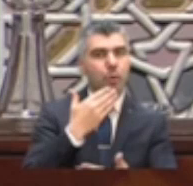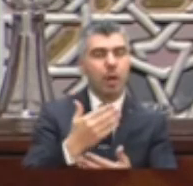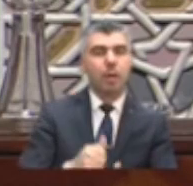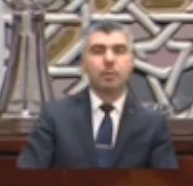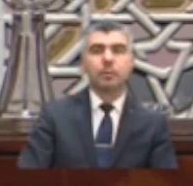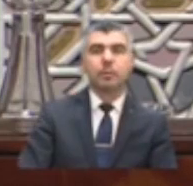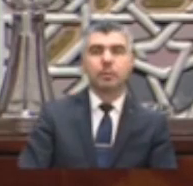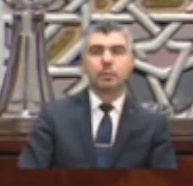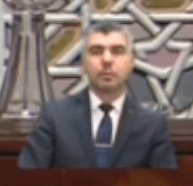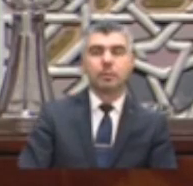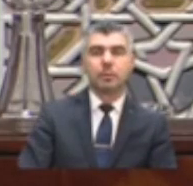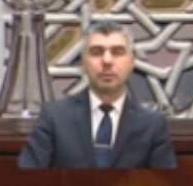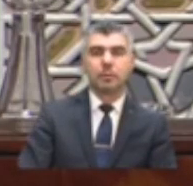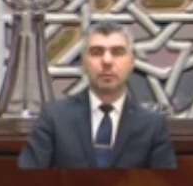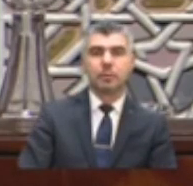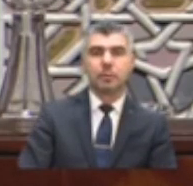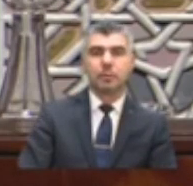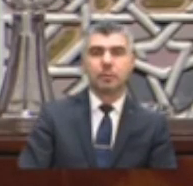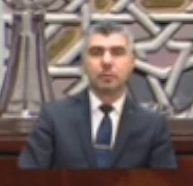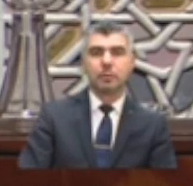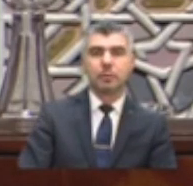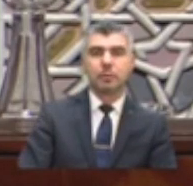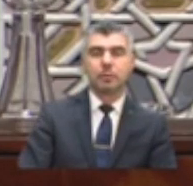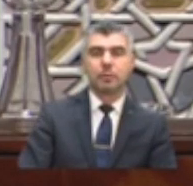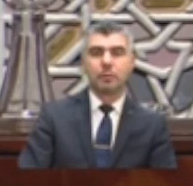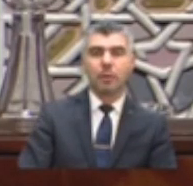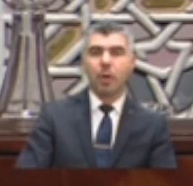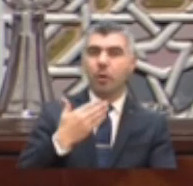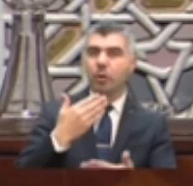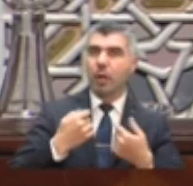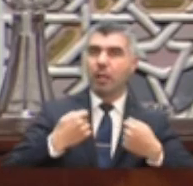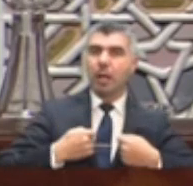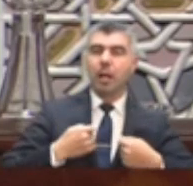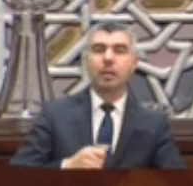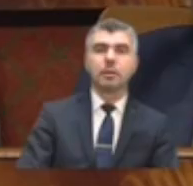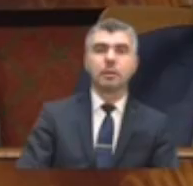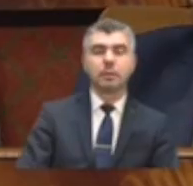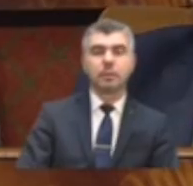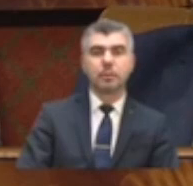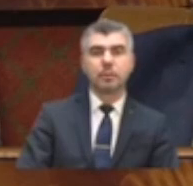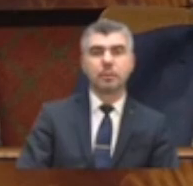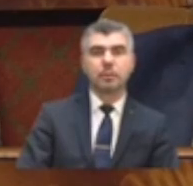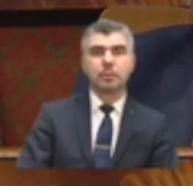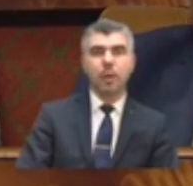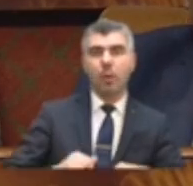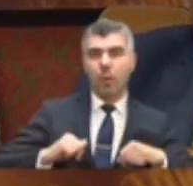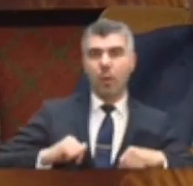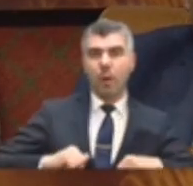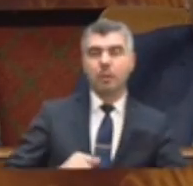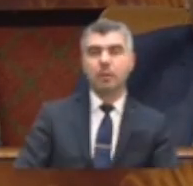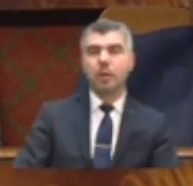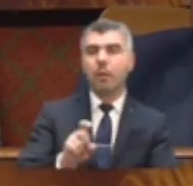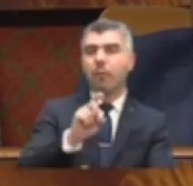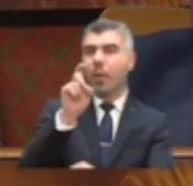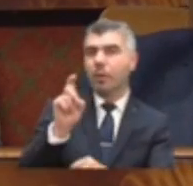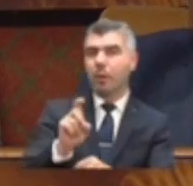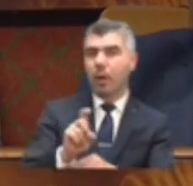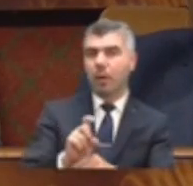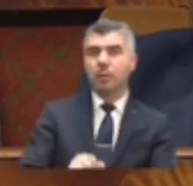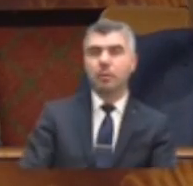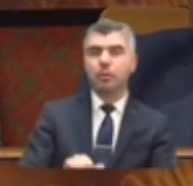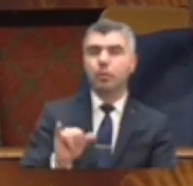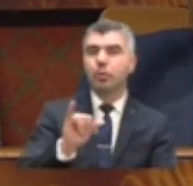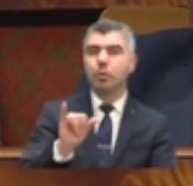مشكورا. تفضل السيدة النائبة. سيد الرئيس، سير الوزير، كنسألكم